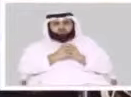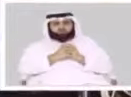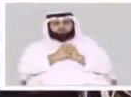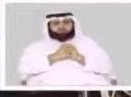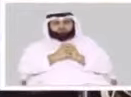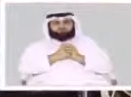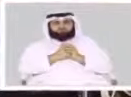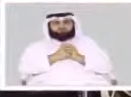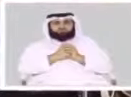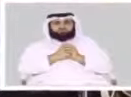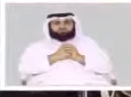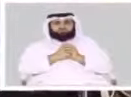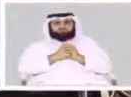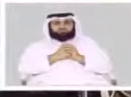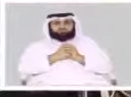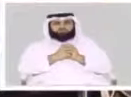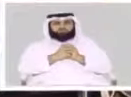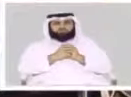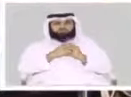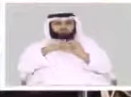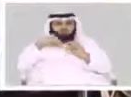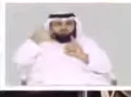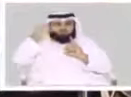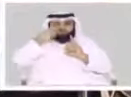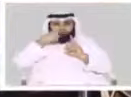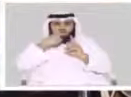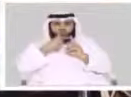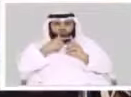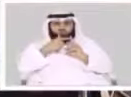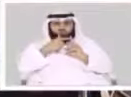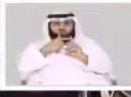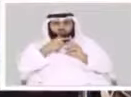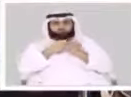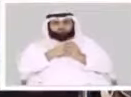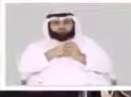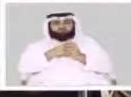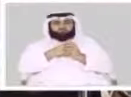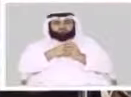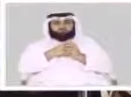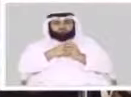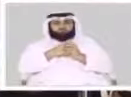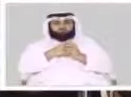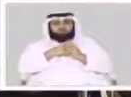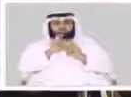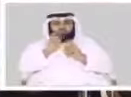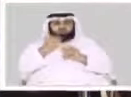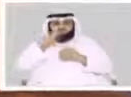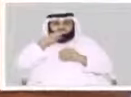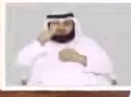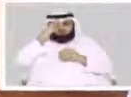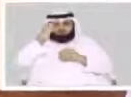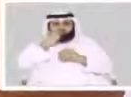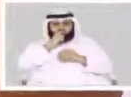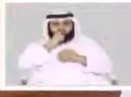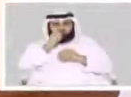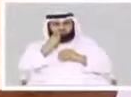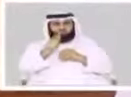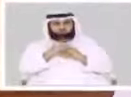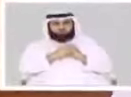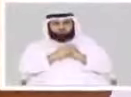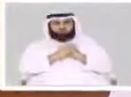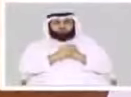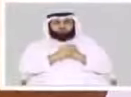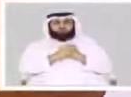لكن سينبئه الله عز وجل بما كان قد صنع. كما قال النبي صلى الله عليه وسلم